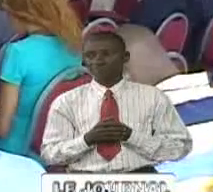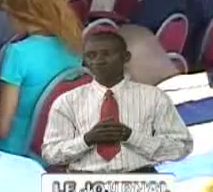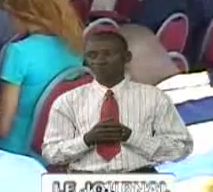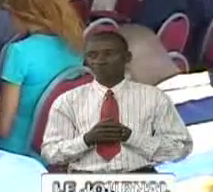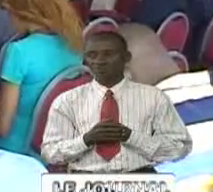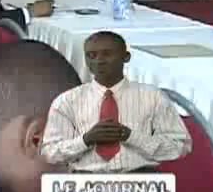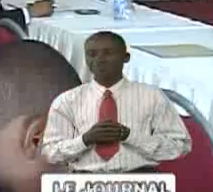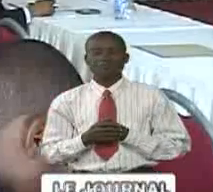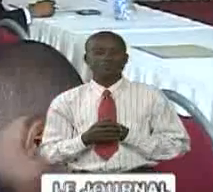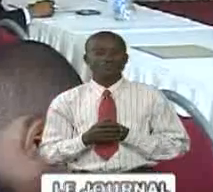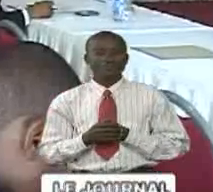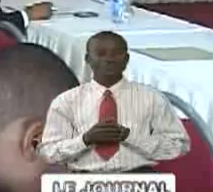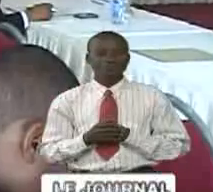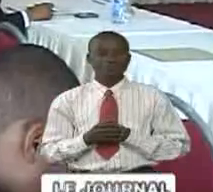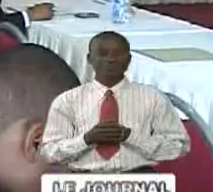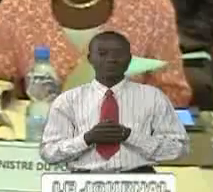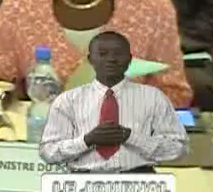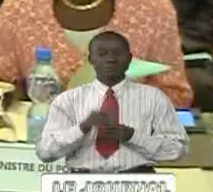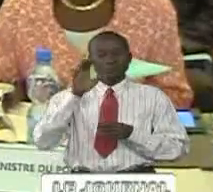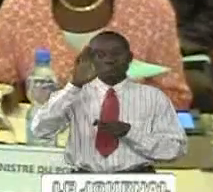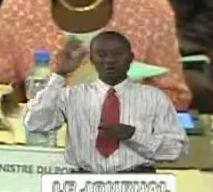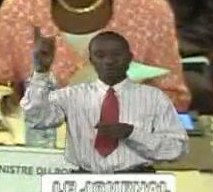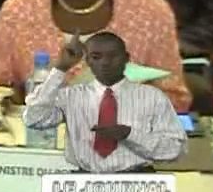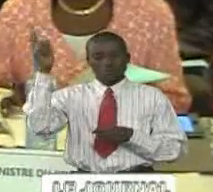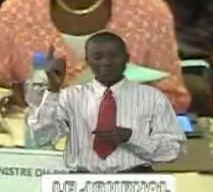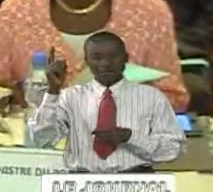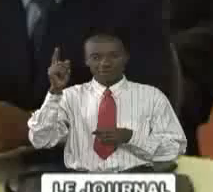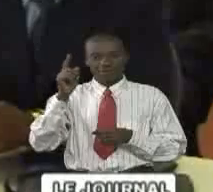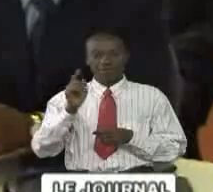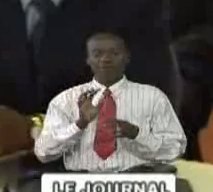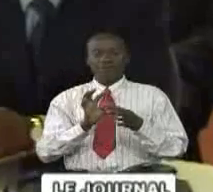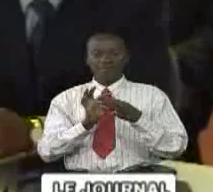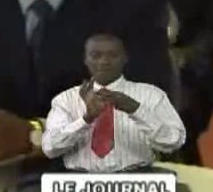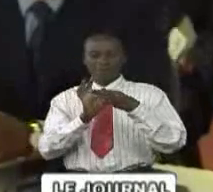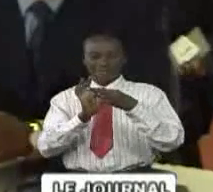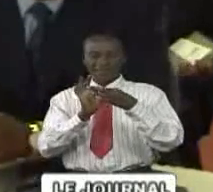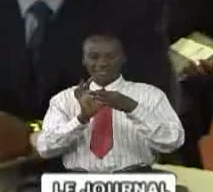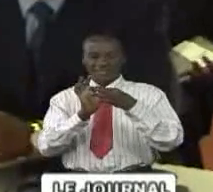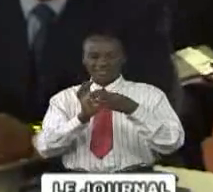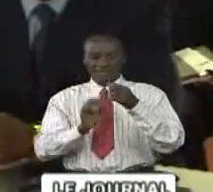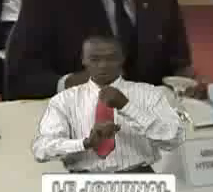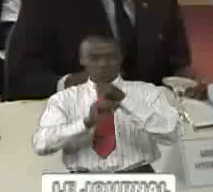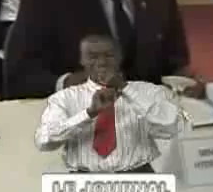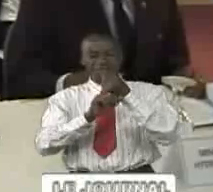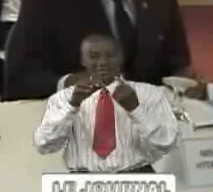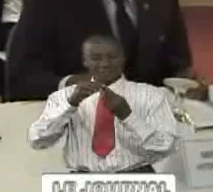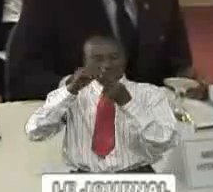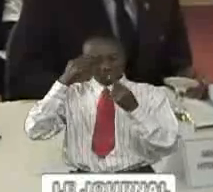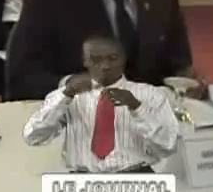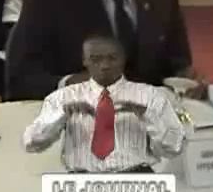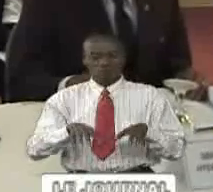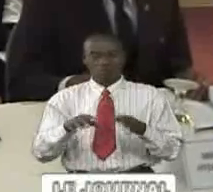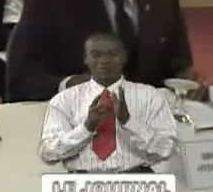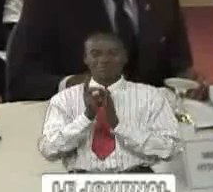Ok, top son. La Banque mondiale, partenaire stratégique pour le développement de la République démocratique du Congo, par sa mission du